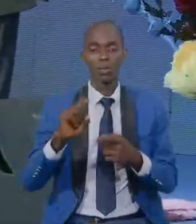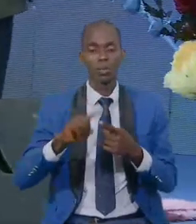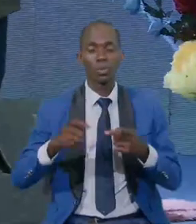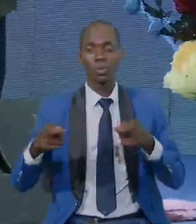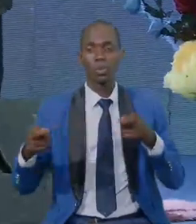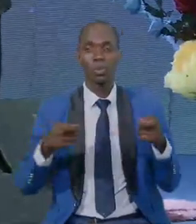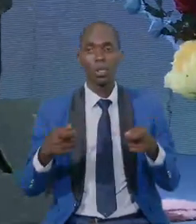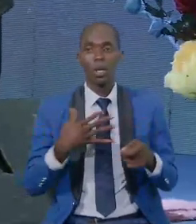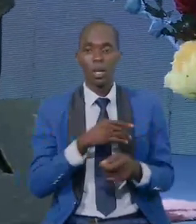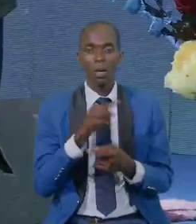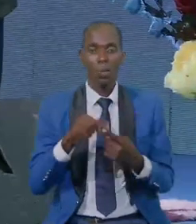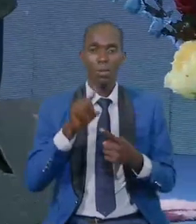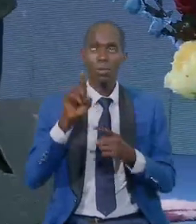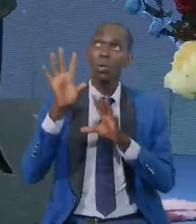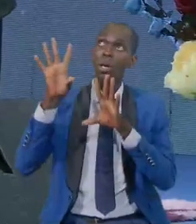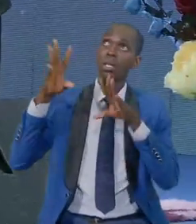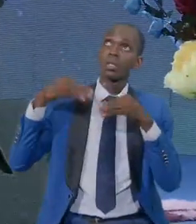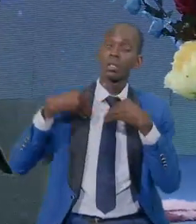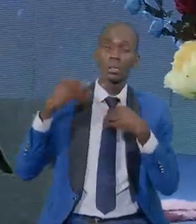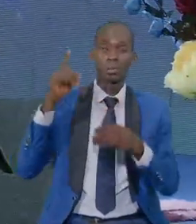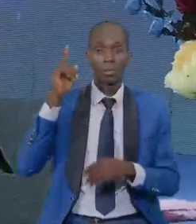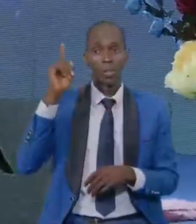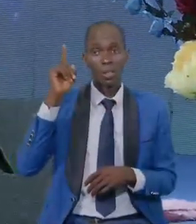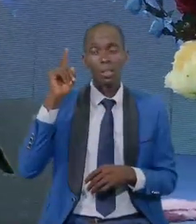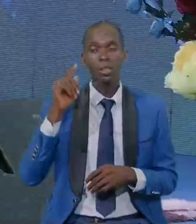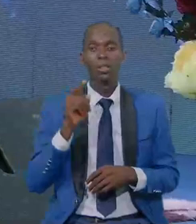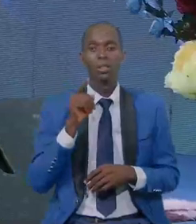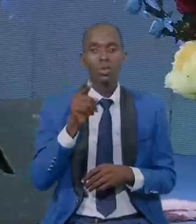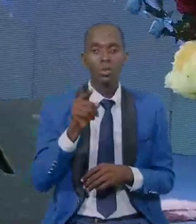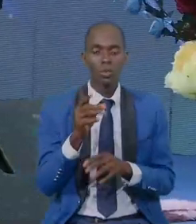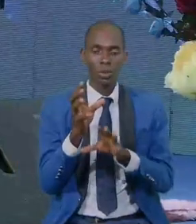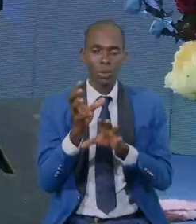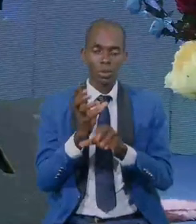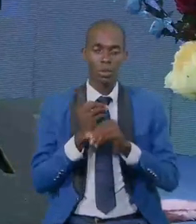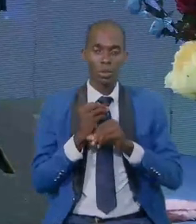régner. Quand vous le recevez,